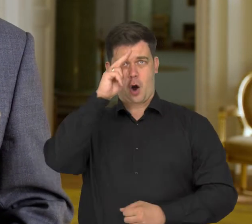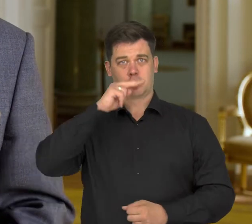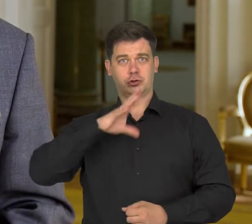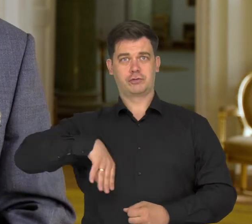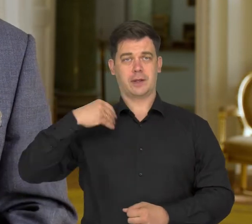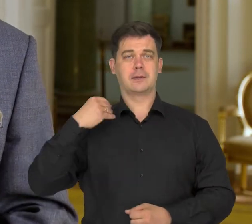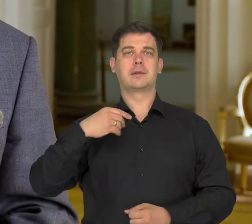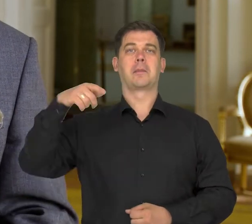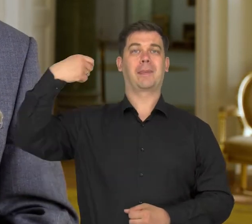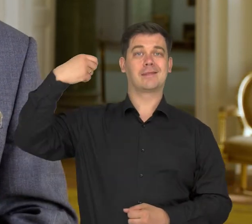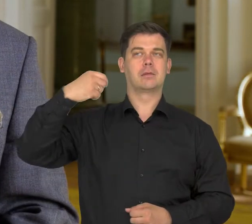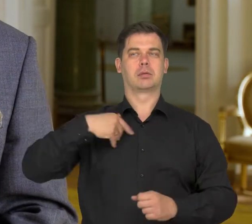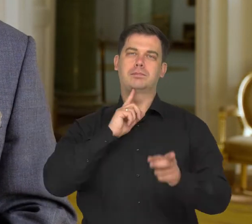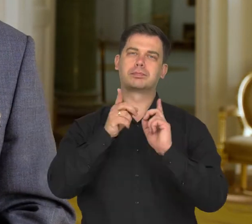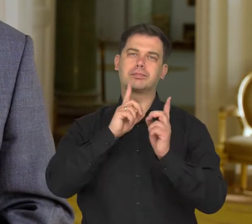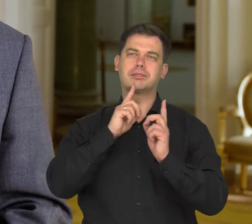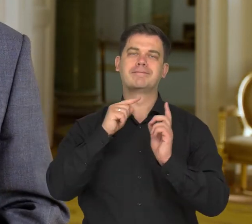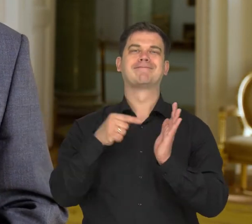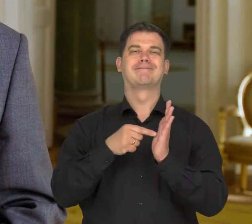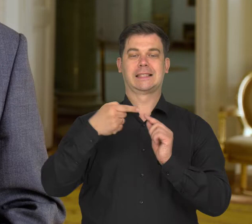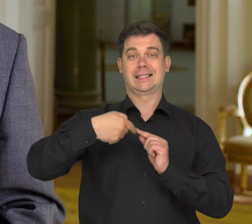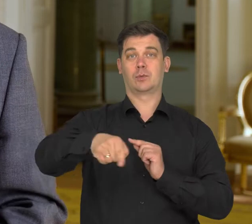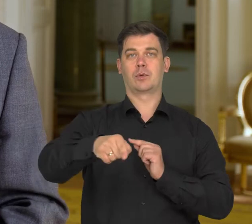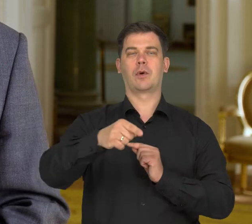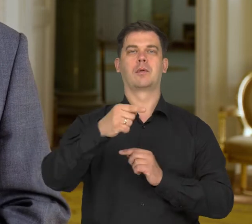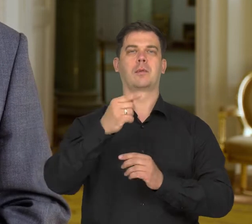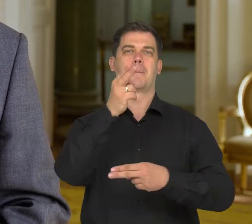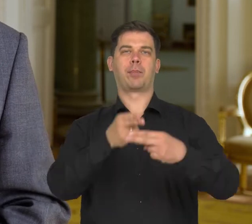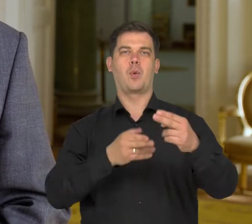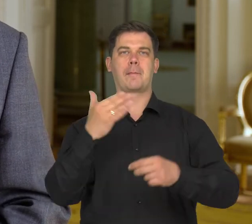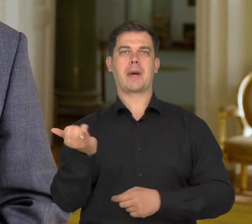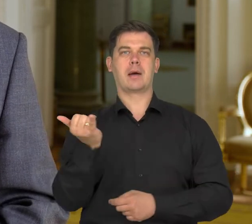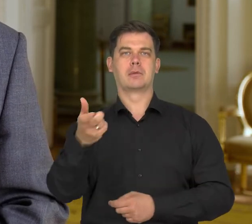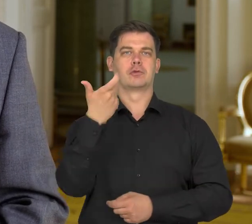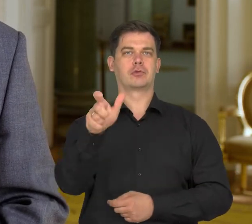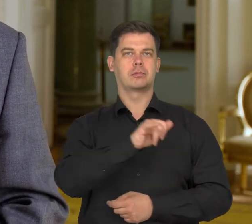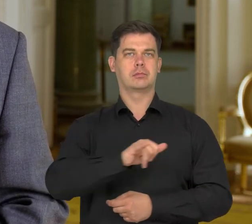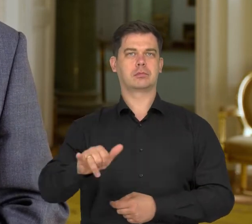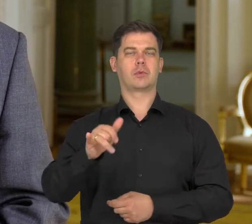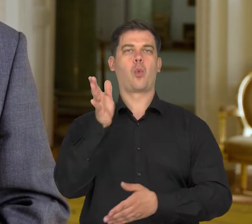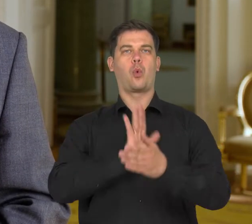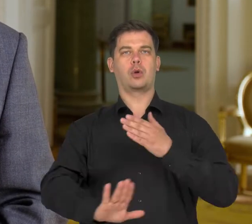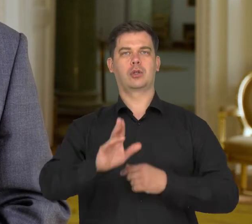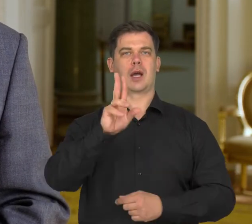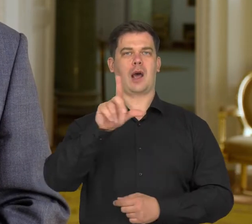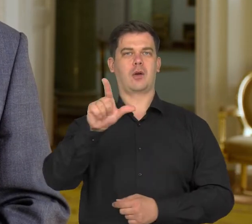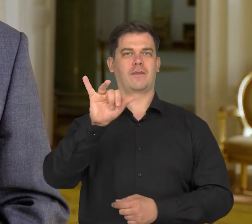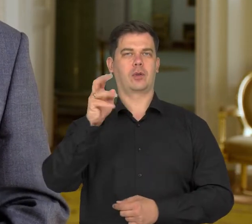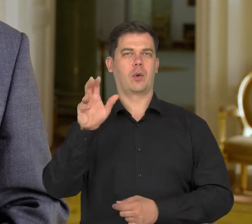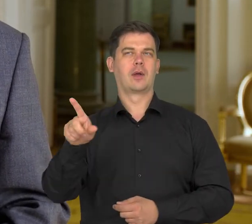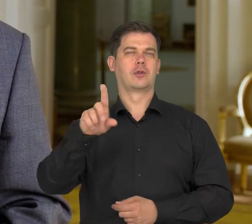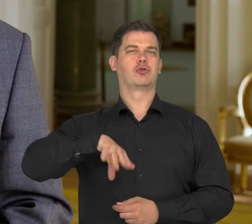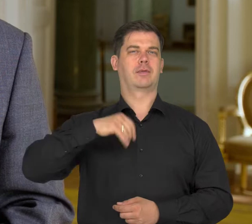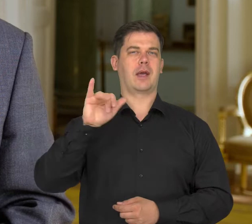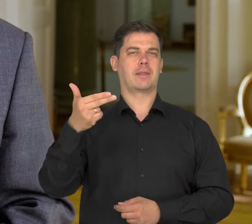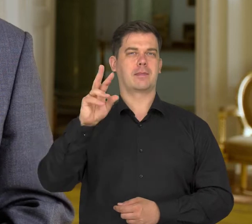Święty razem z panem prezydentem także rozmawiali o przypadającej już niedługo, w połowie maja, rocznicy stulecia urodzin Karola Wojtyły, świętego Jana